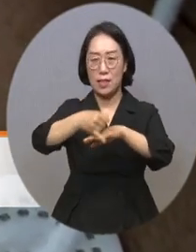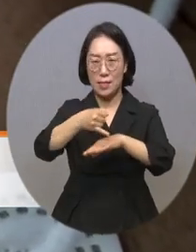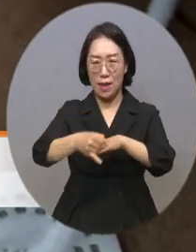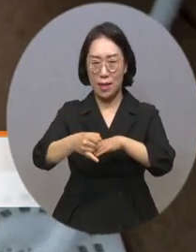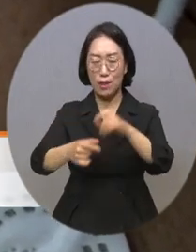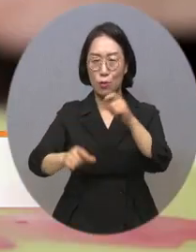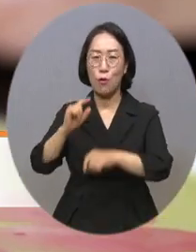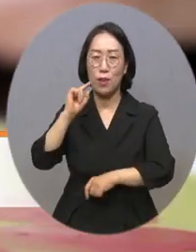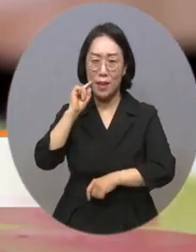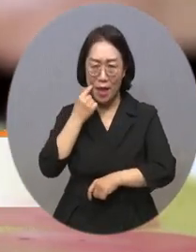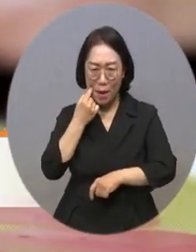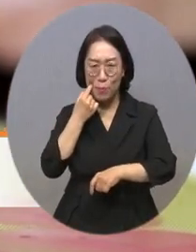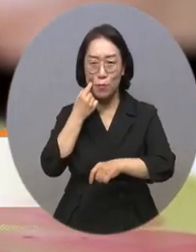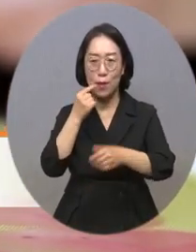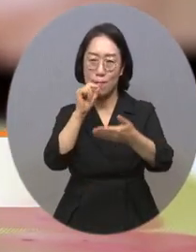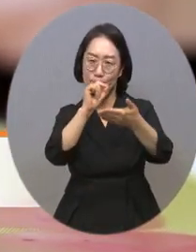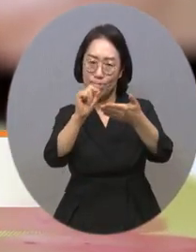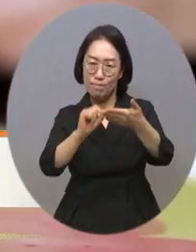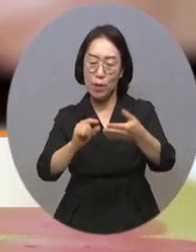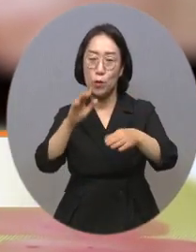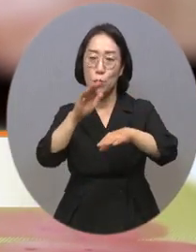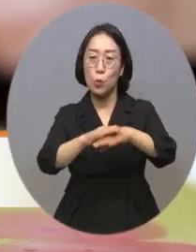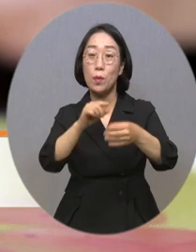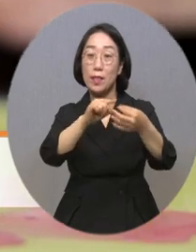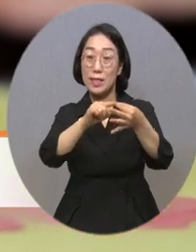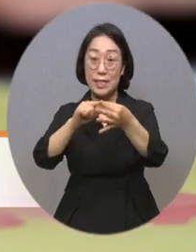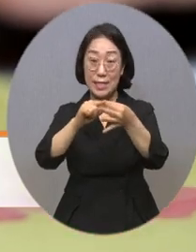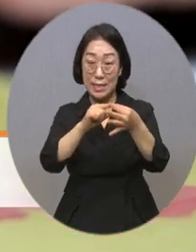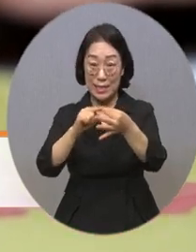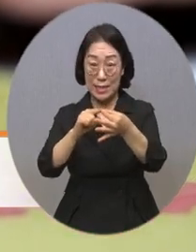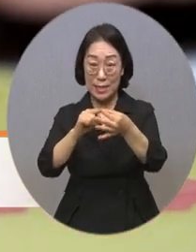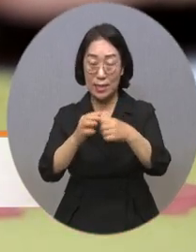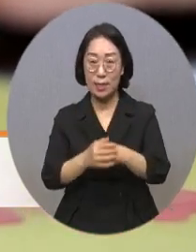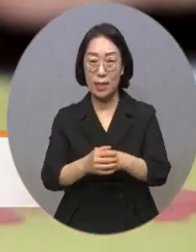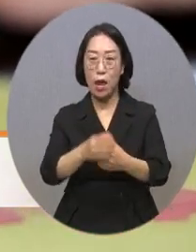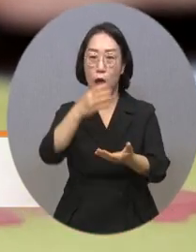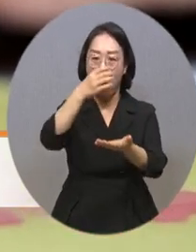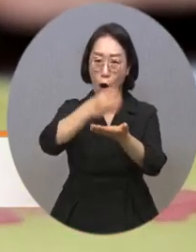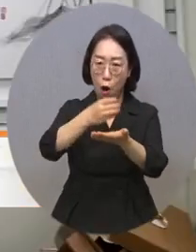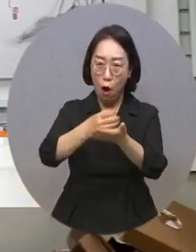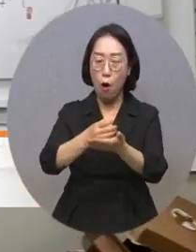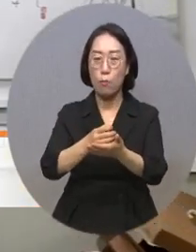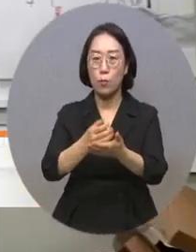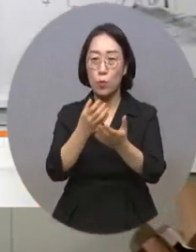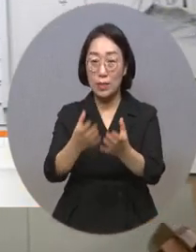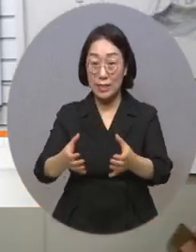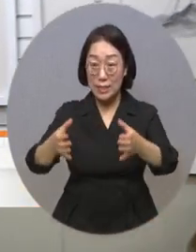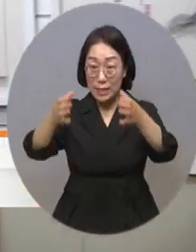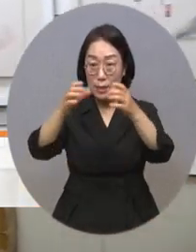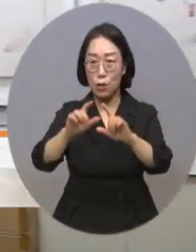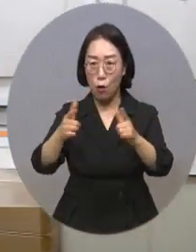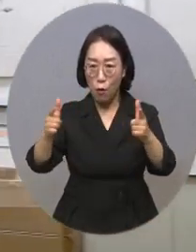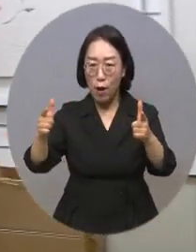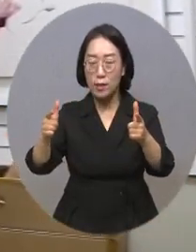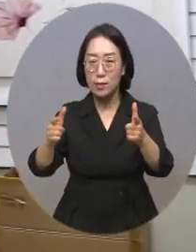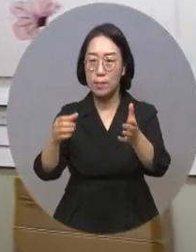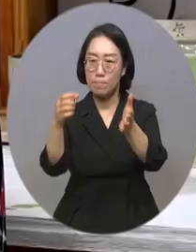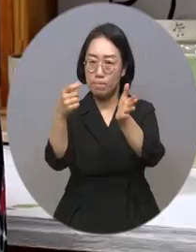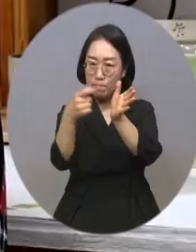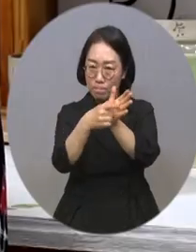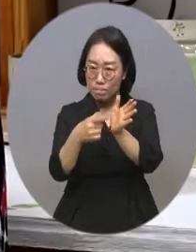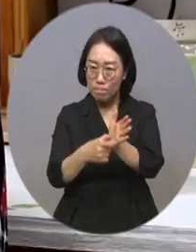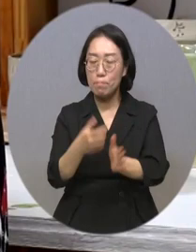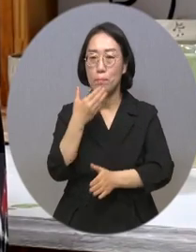아름다움을 표현한 손글씨를 말하며 컵이나 도자기 등 캘리그라피가 쓰이는 곳은 다양합니다.